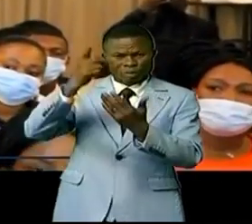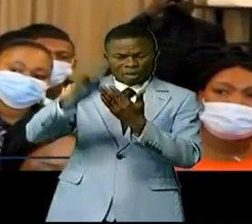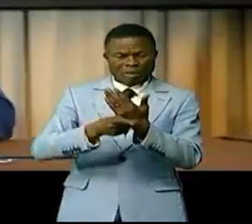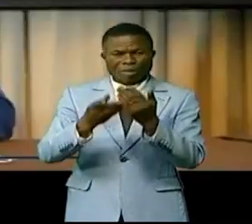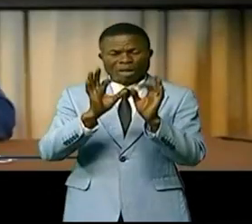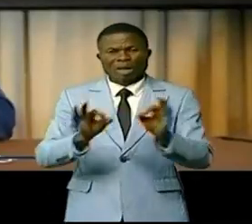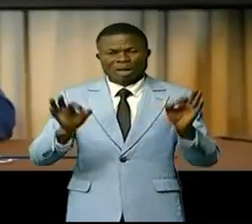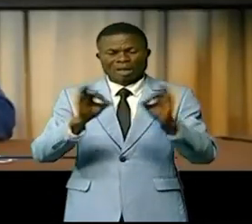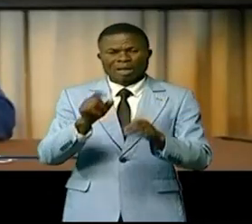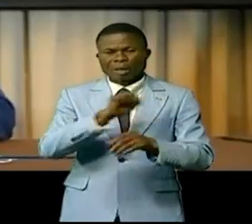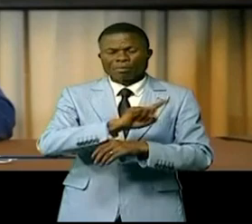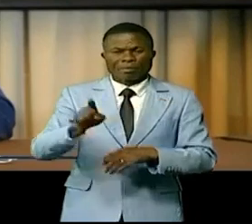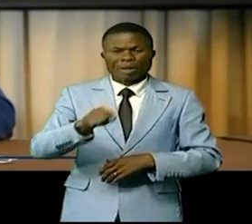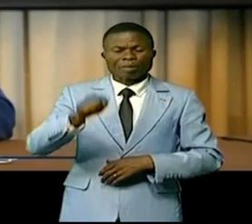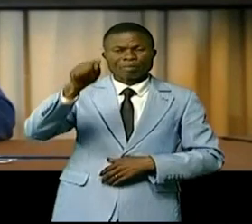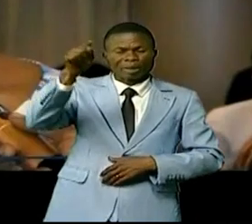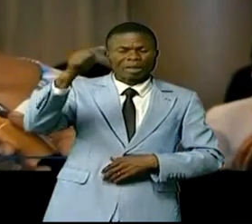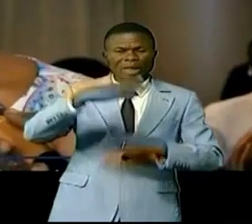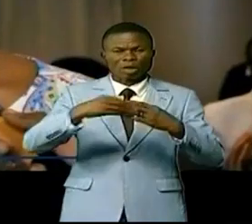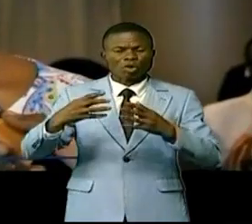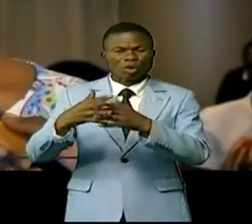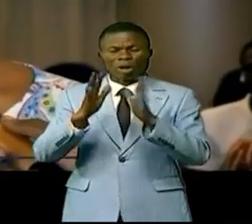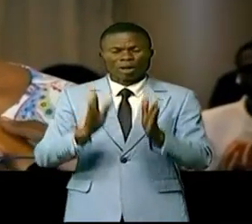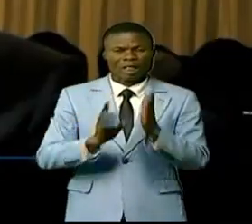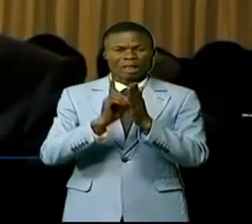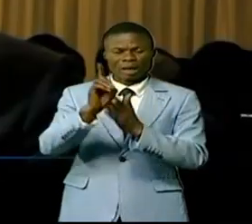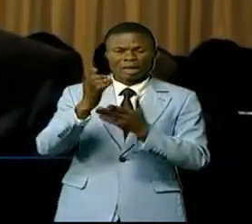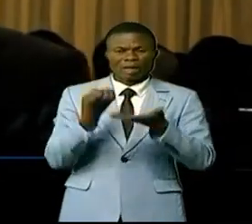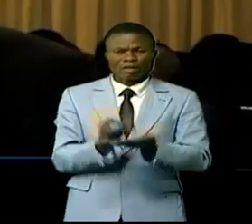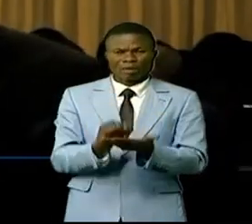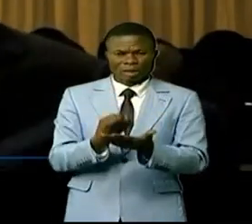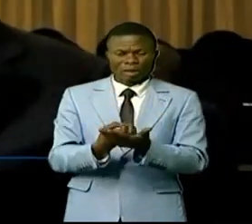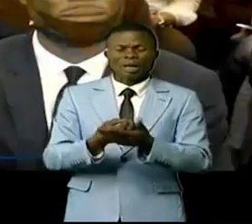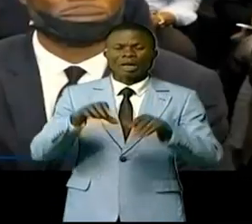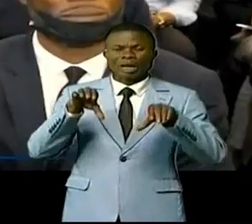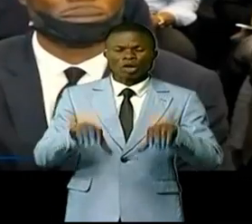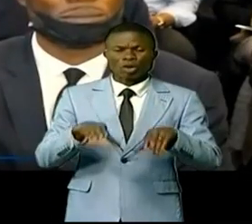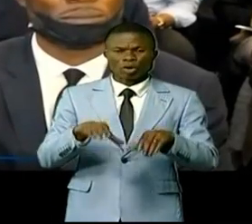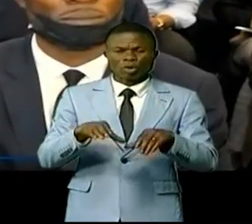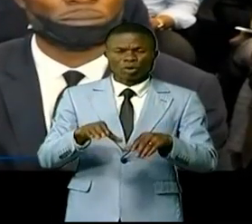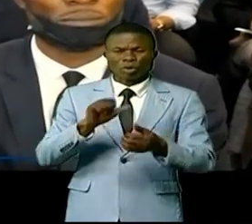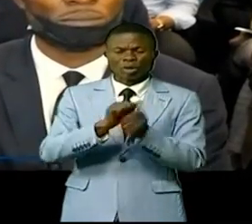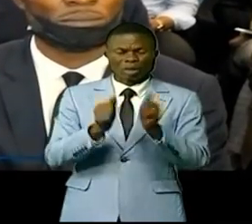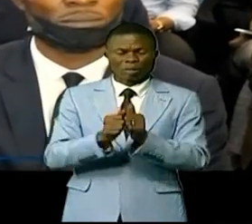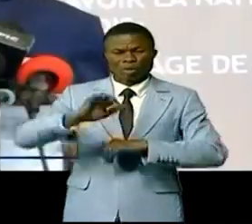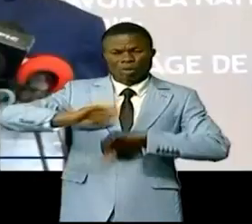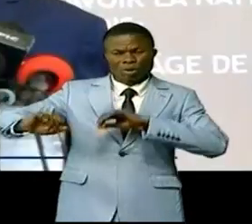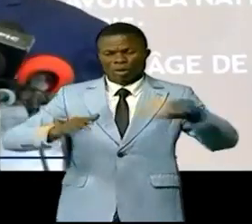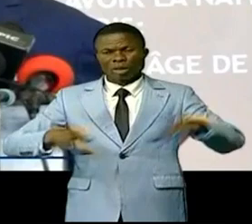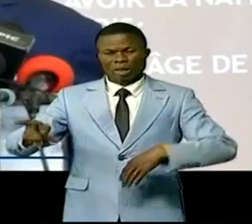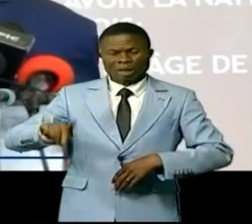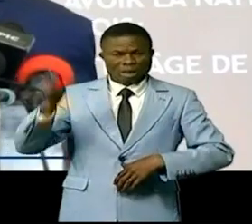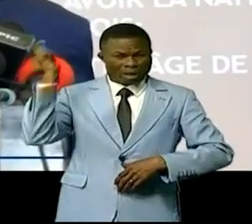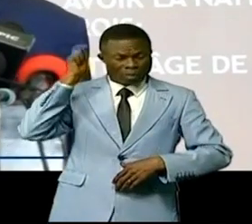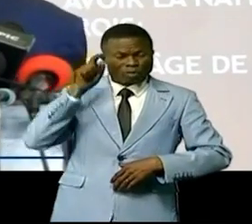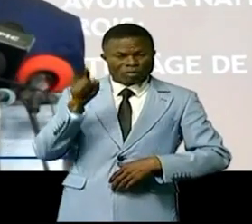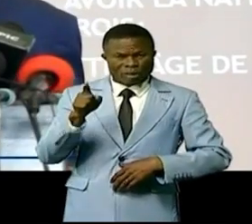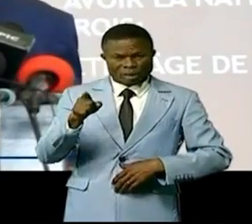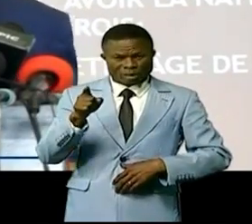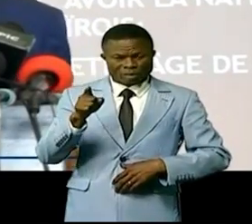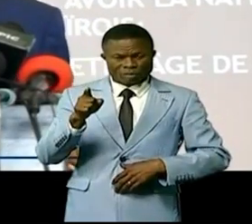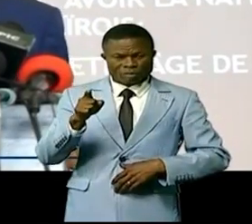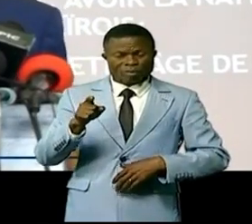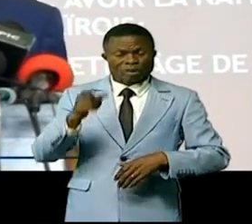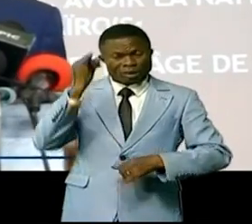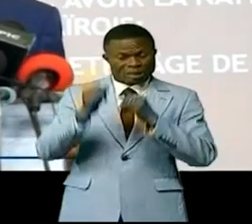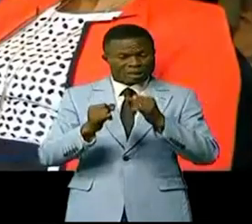des 1000 milliards de dollars américains pour le développement du Congo, les frustrations du déchirement du pays. Pour le professeur Tchani, en dehors